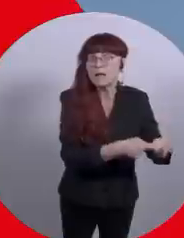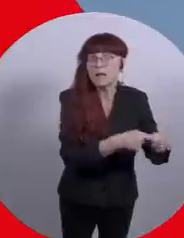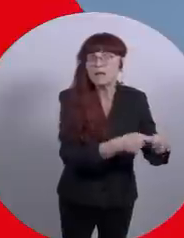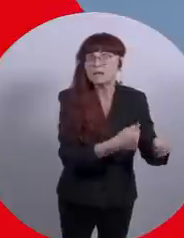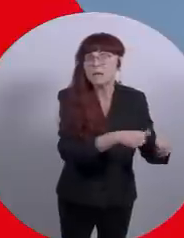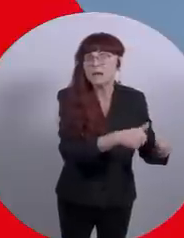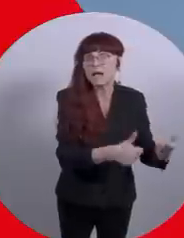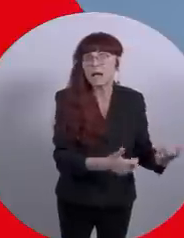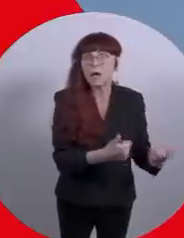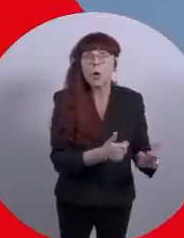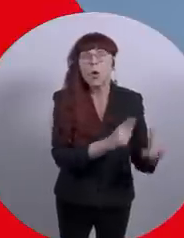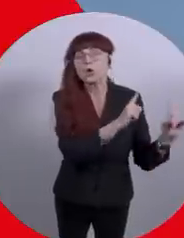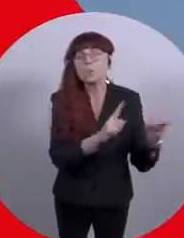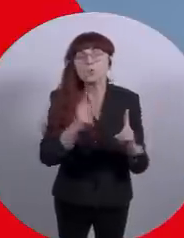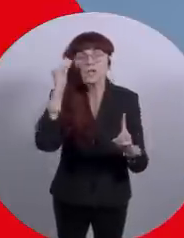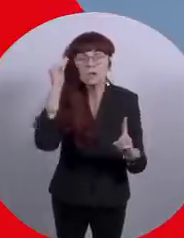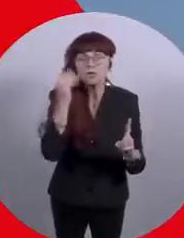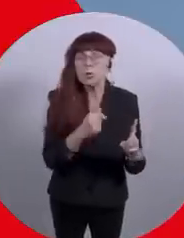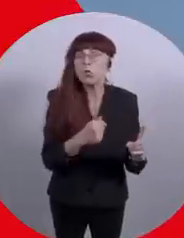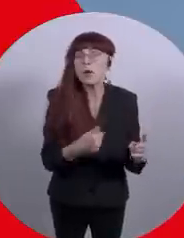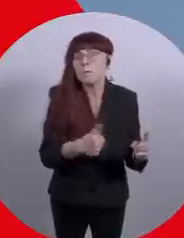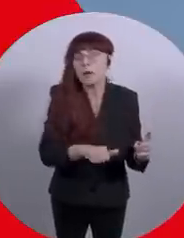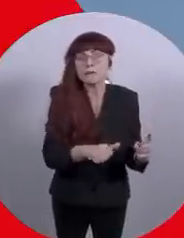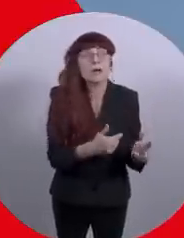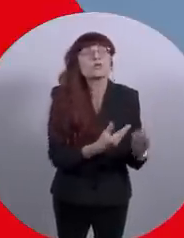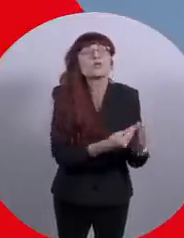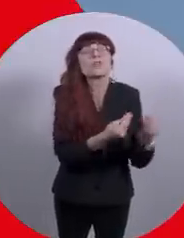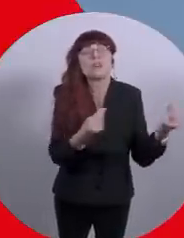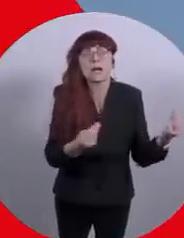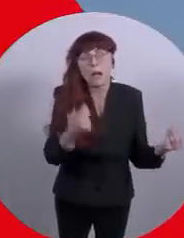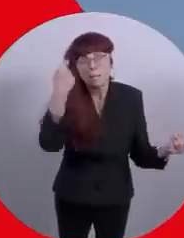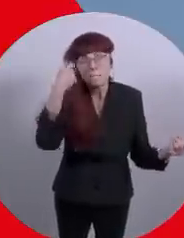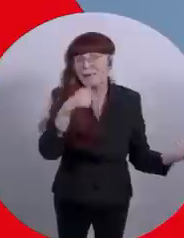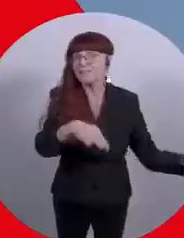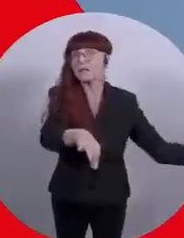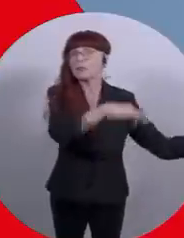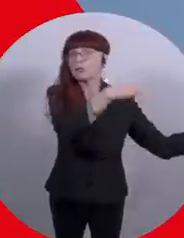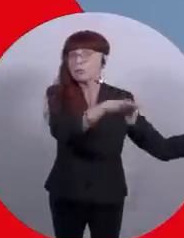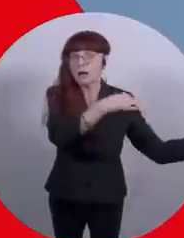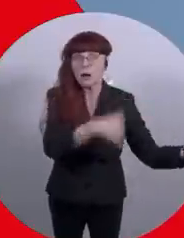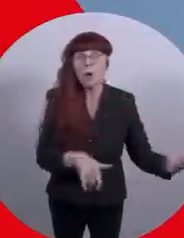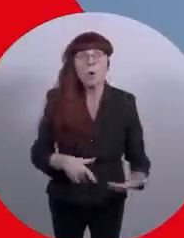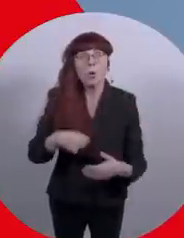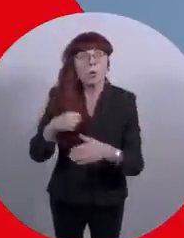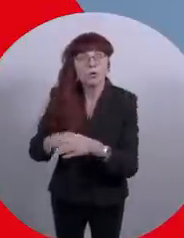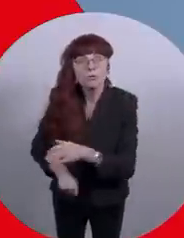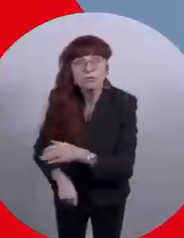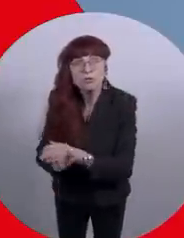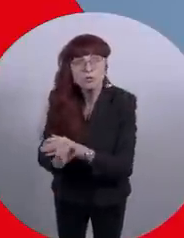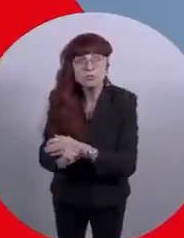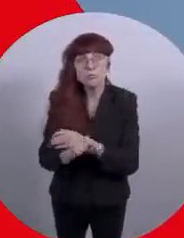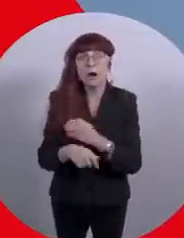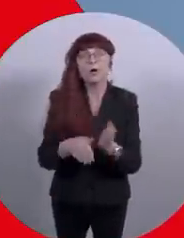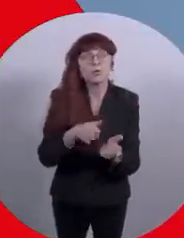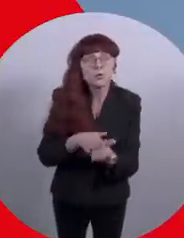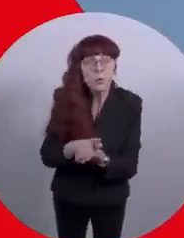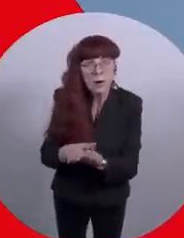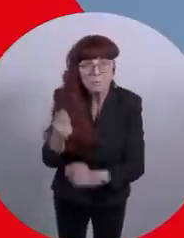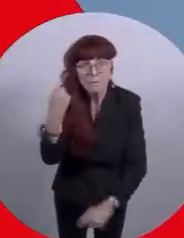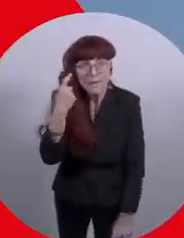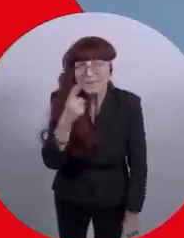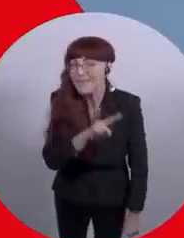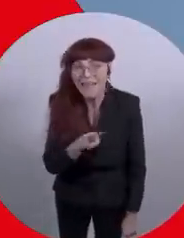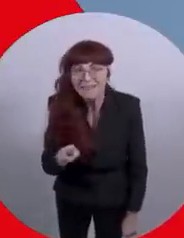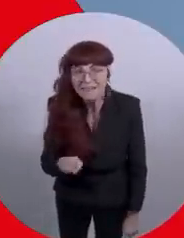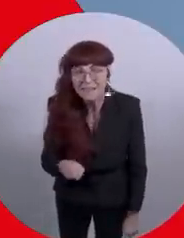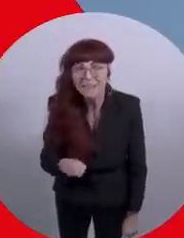für die Beiträge so sagen du Rede nach gar nicht von anstreichinstrument oder von Fußball oder Turnschuh oder sonstigen wollen wir wissen was das